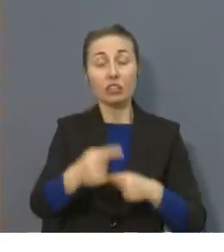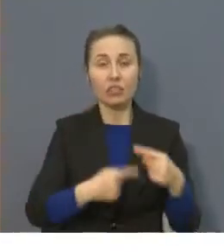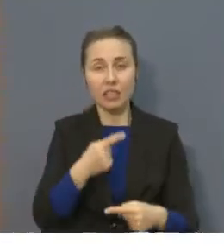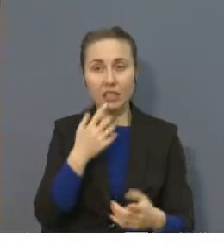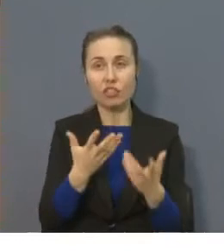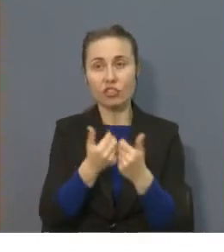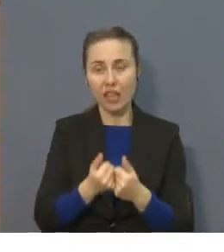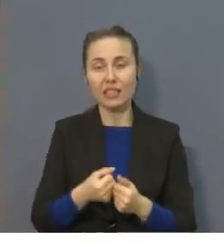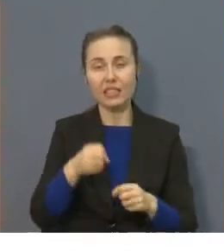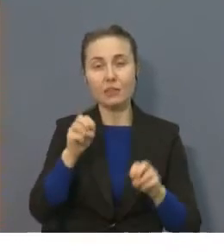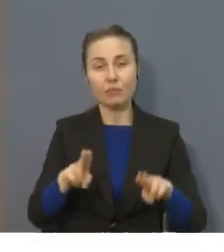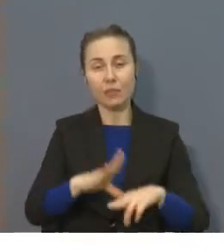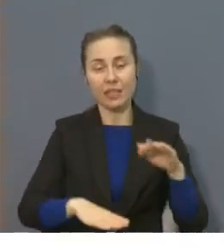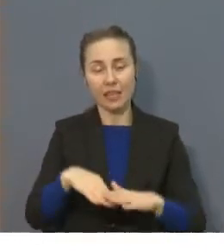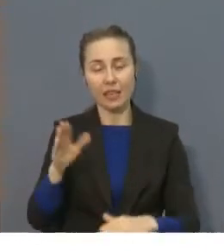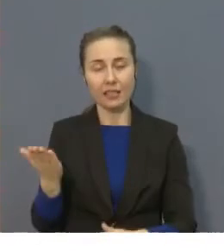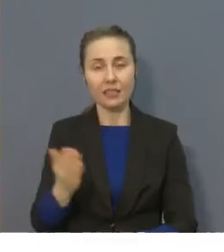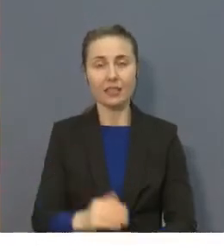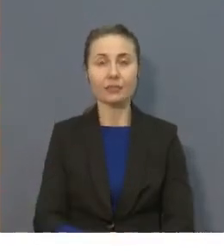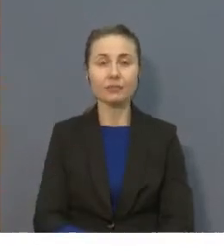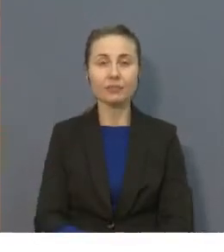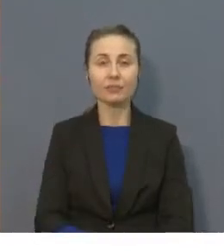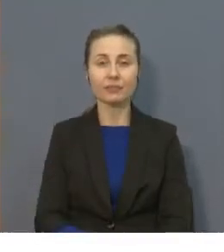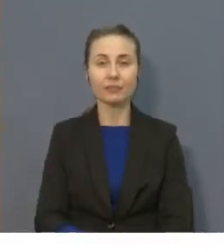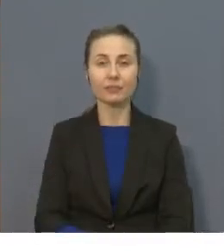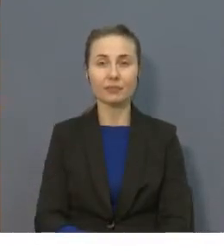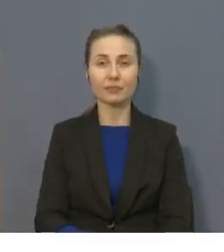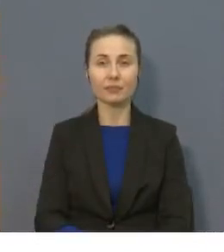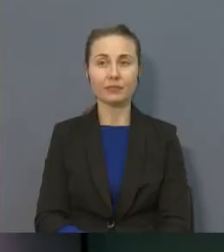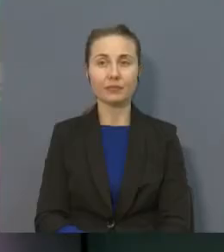анықталған. Ауғанбек Манарбекұлы, Бауыржан Смағұлов, Абай Төлеген, Көкше ақпарат.